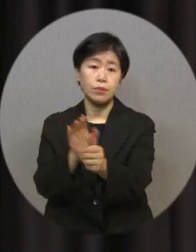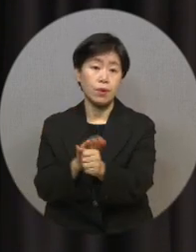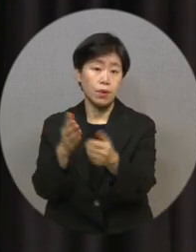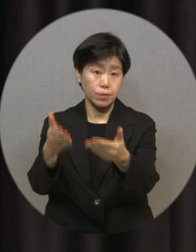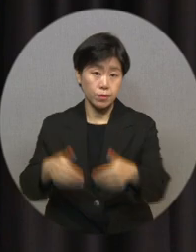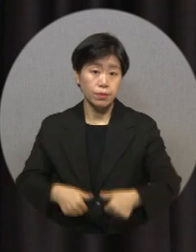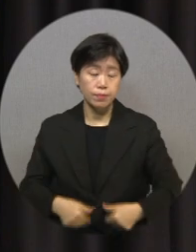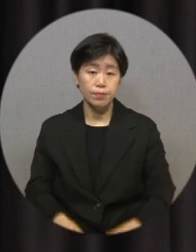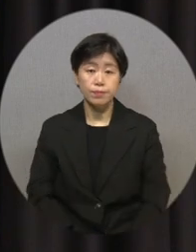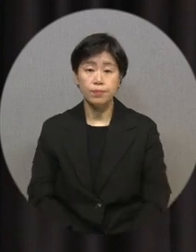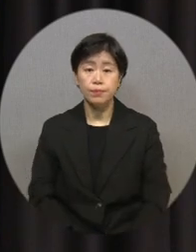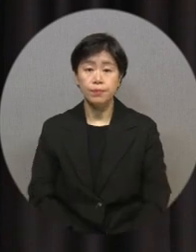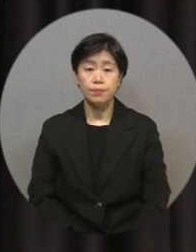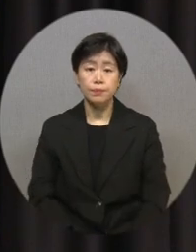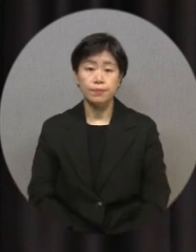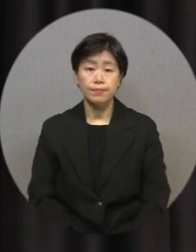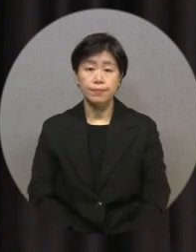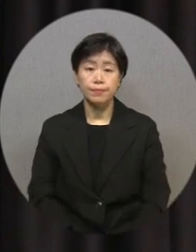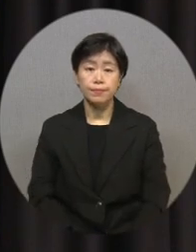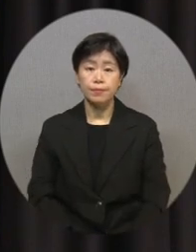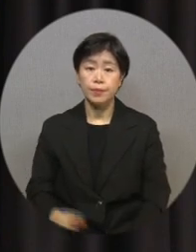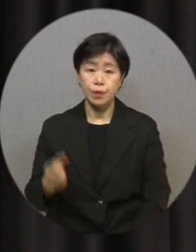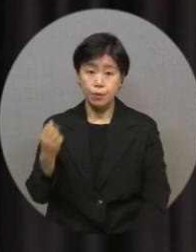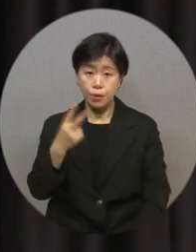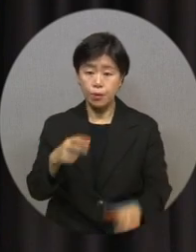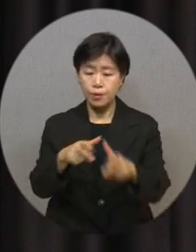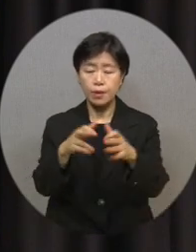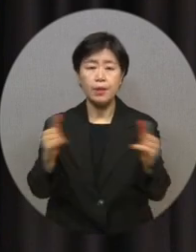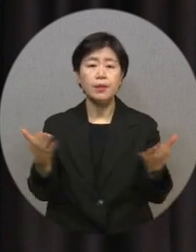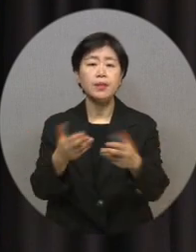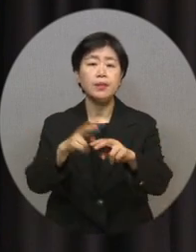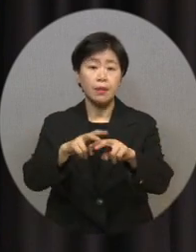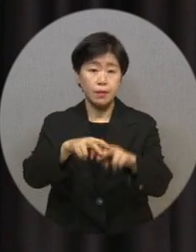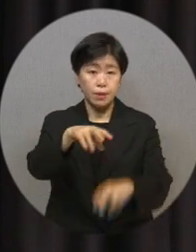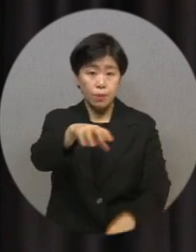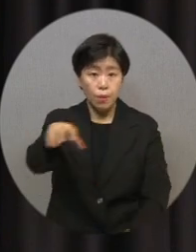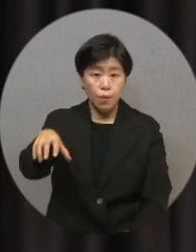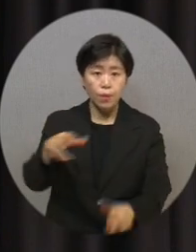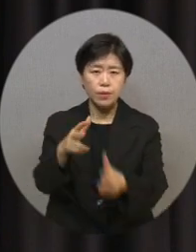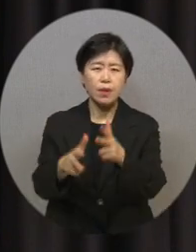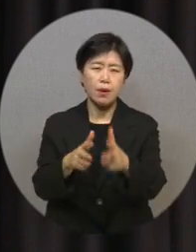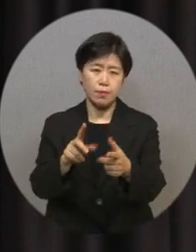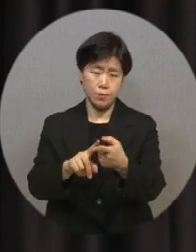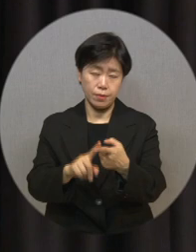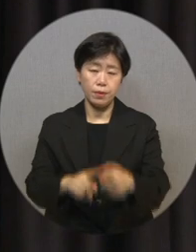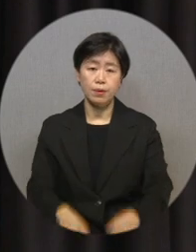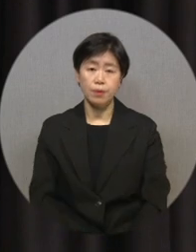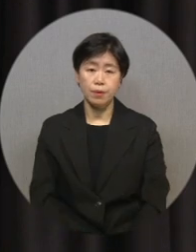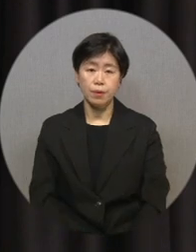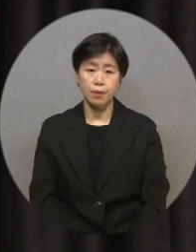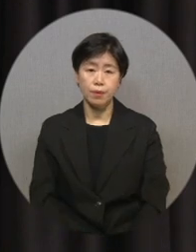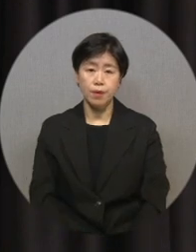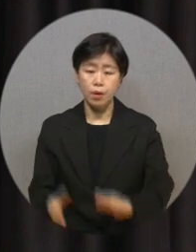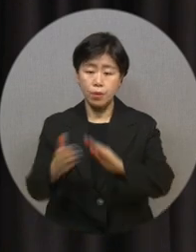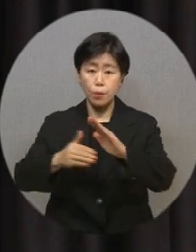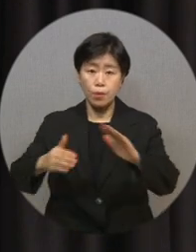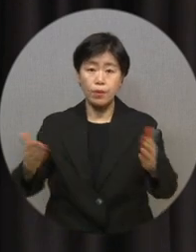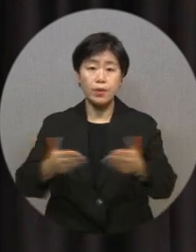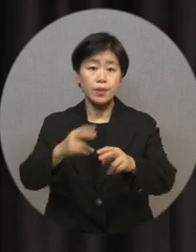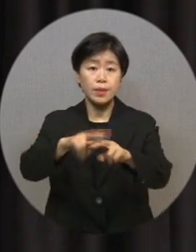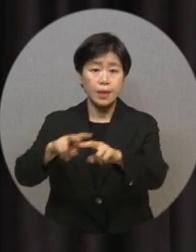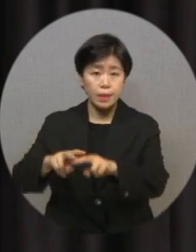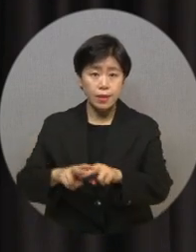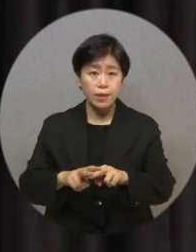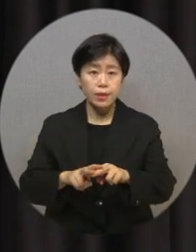직업자 사업을 또 수행을 하고 있고 또 장애인 일자리 사업을 통해서 공공일자리 영역에서 저희가